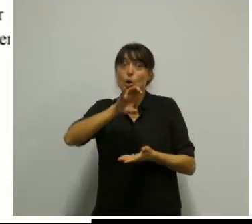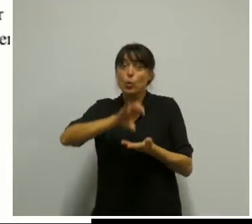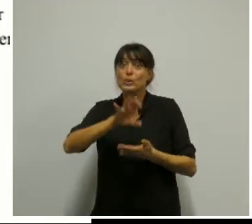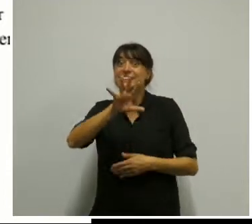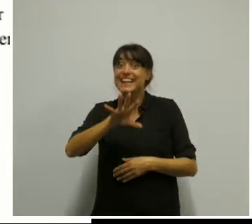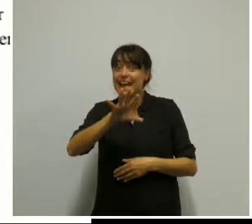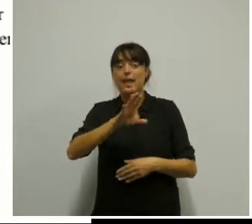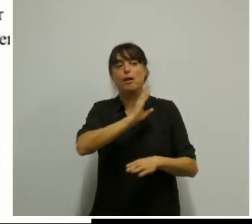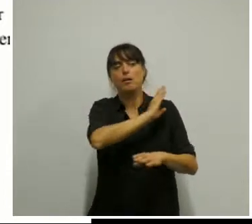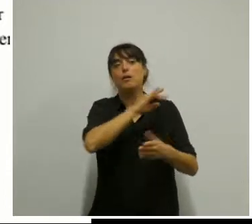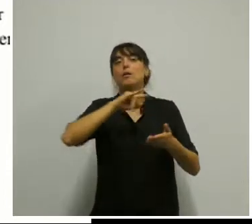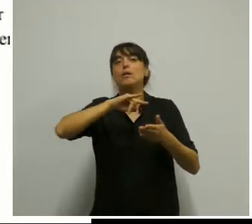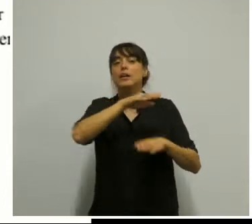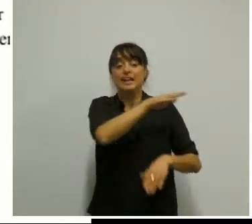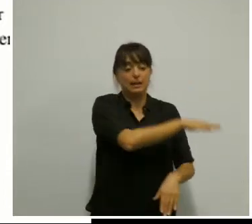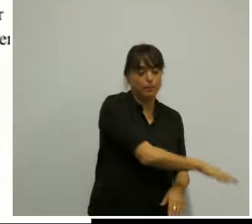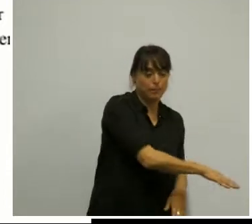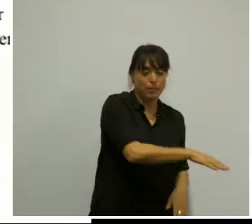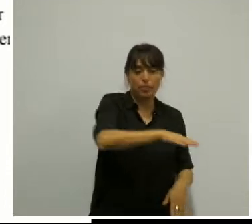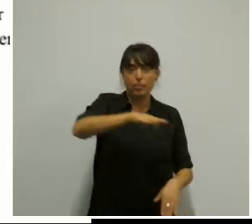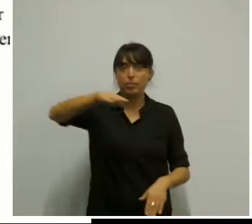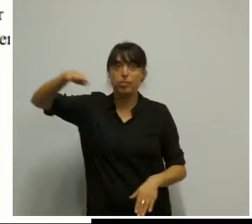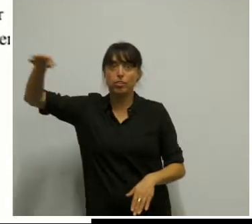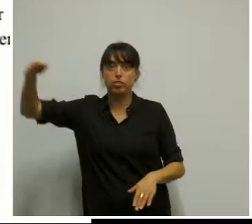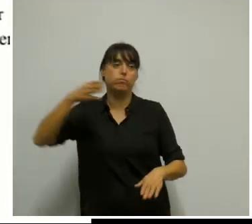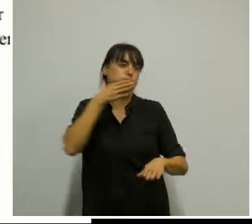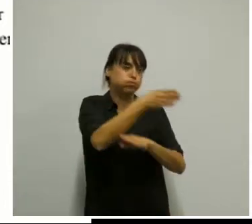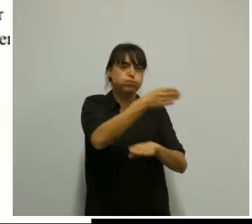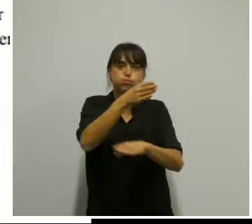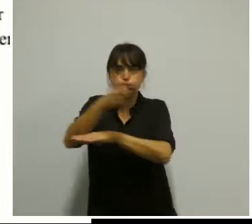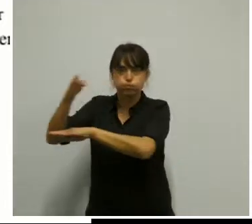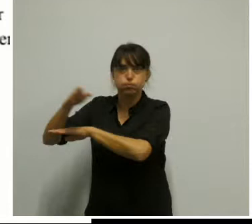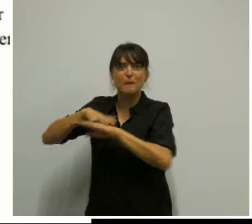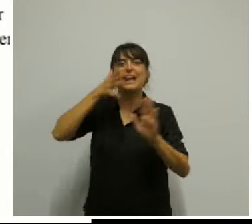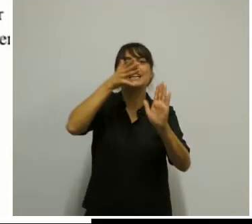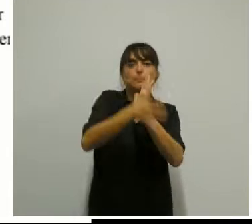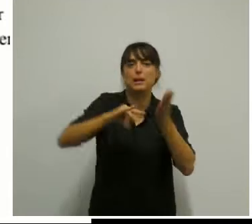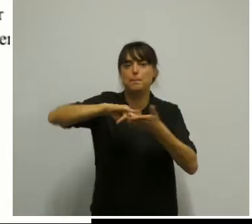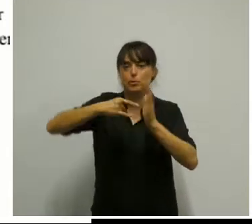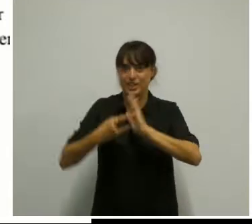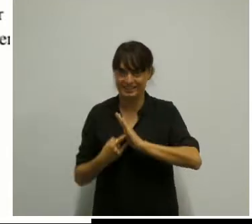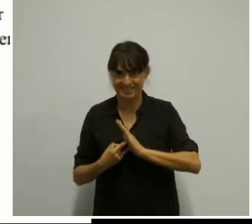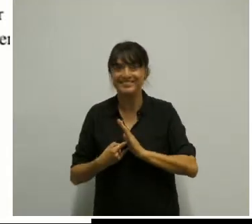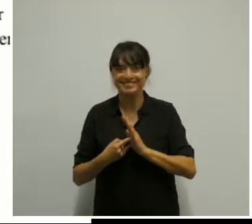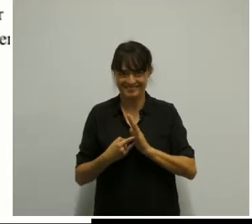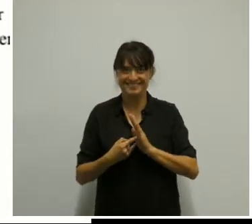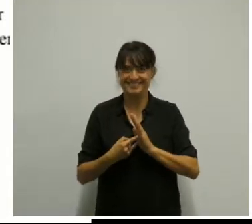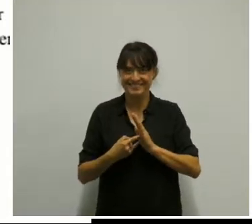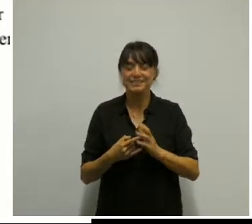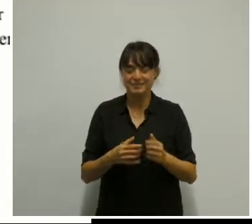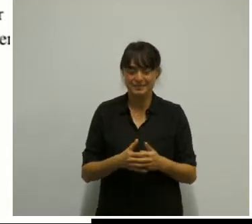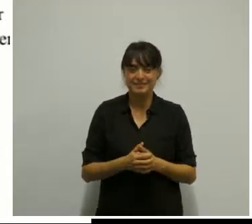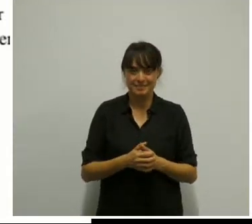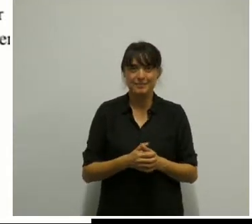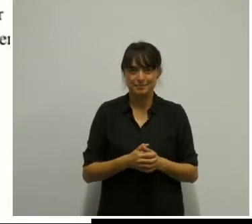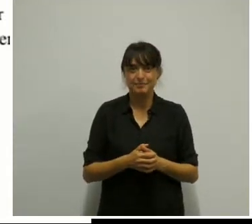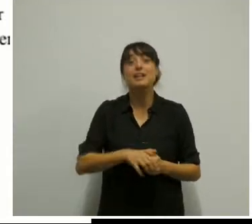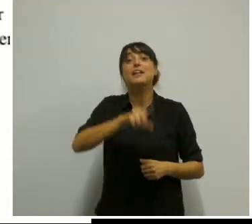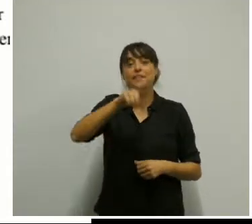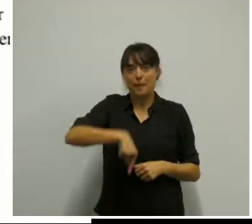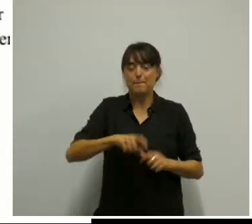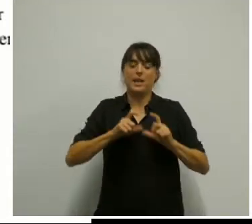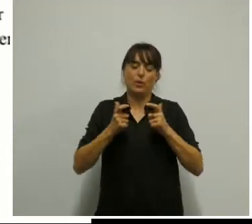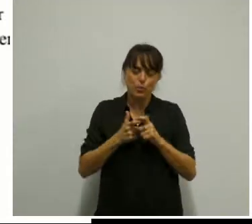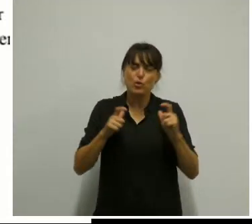resta de l'escola el projecte. I doncs clar, també reuníem a tots els delegats des de 6 anys fins a 12 per explicar en què representava, per